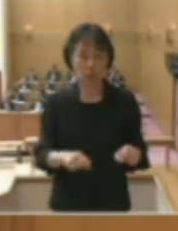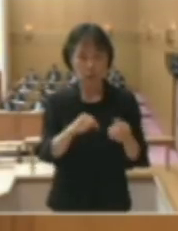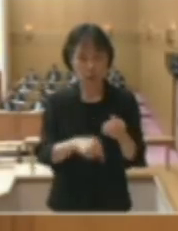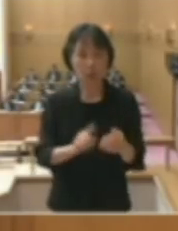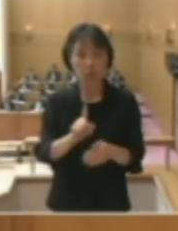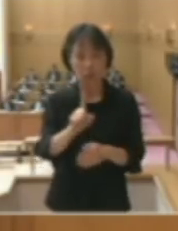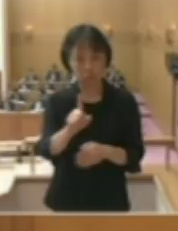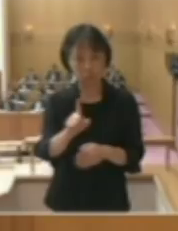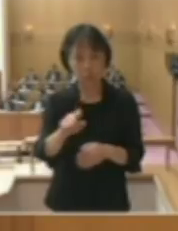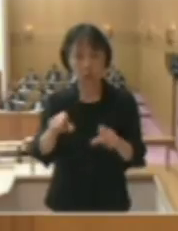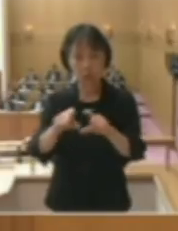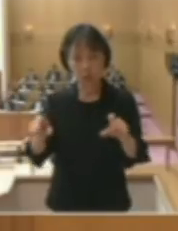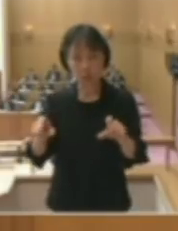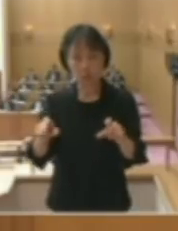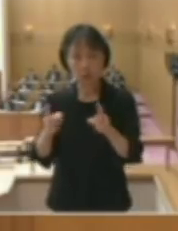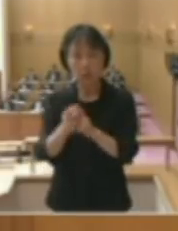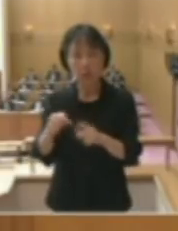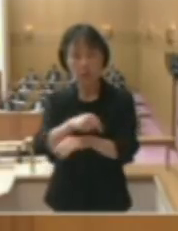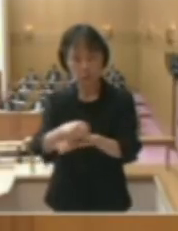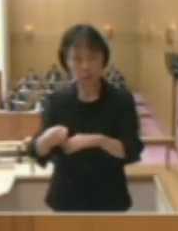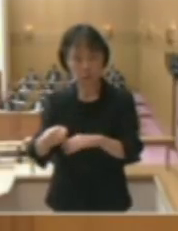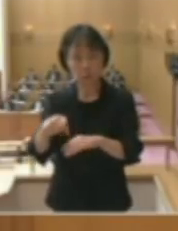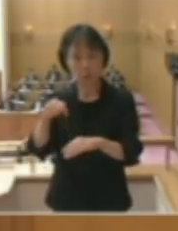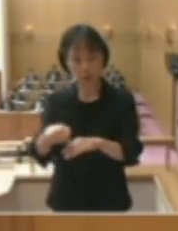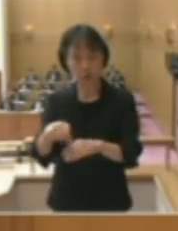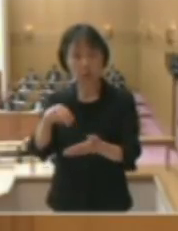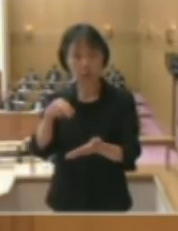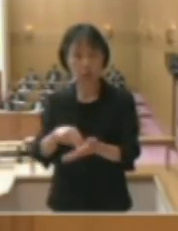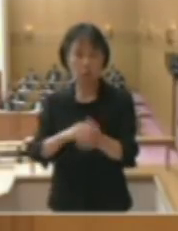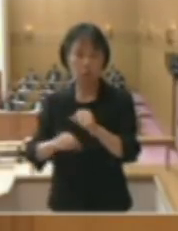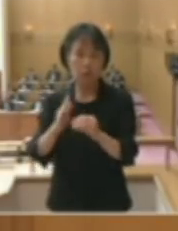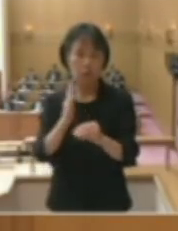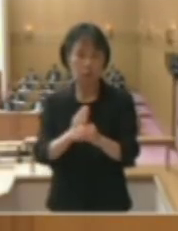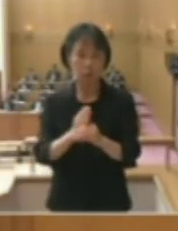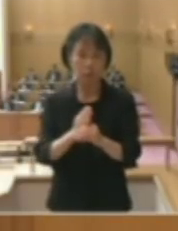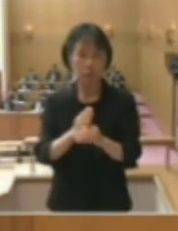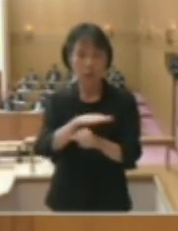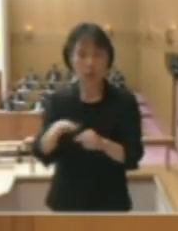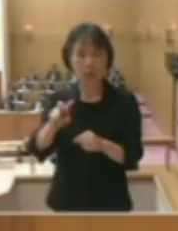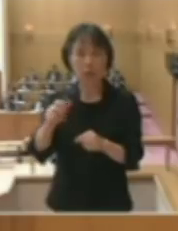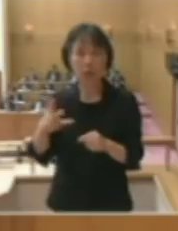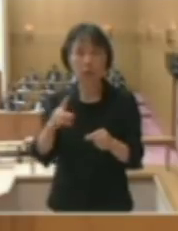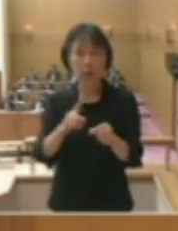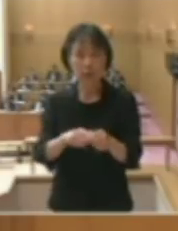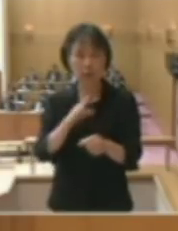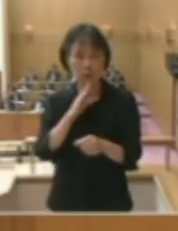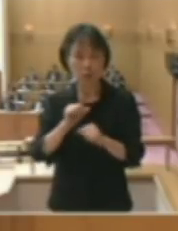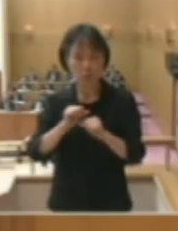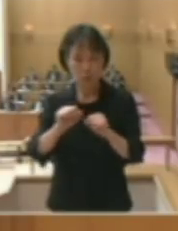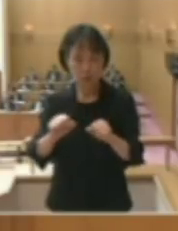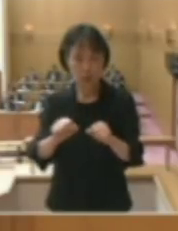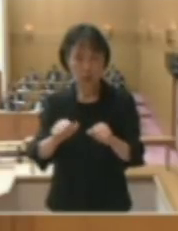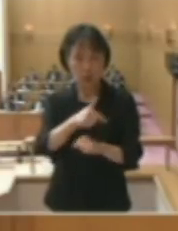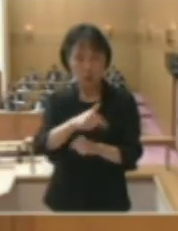策の中で取り組んでいるところであります。2016年、平成28年に施行されたブラック